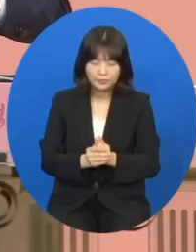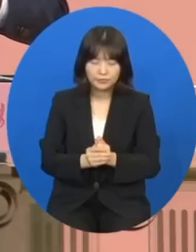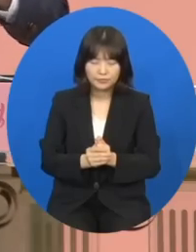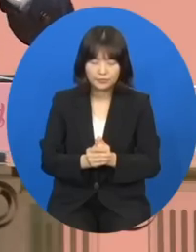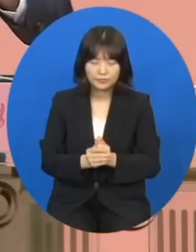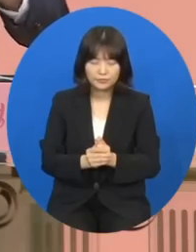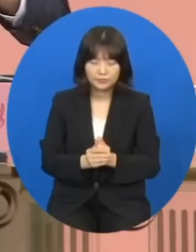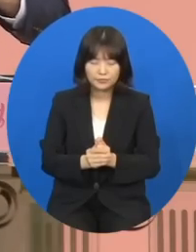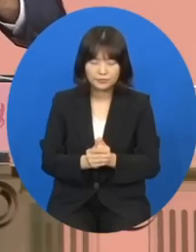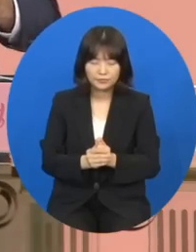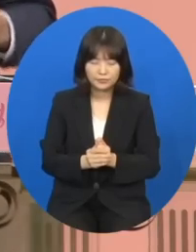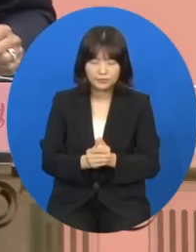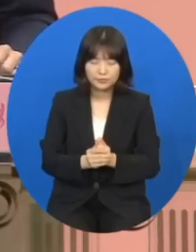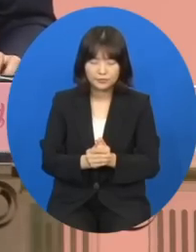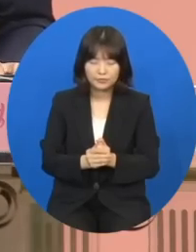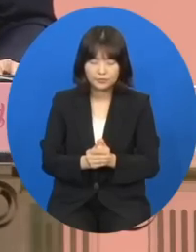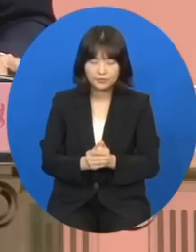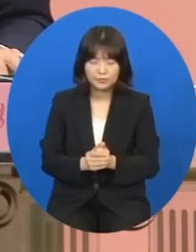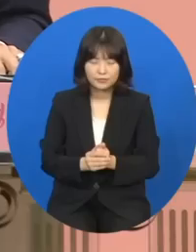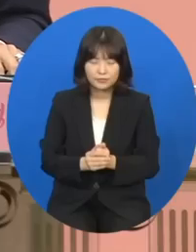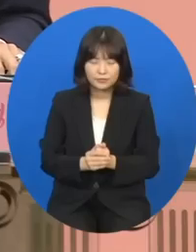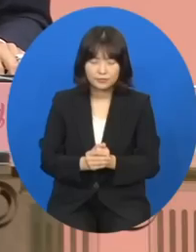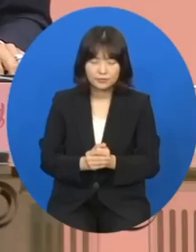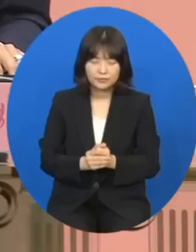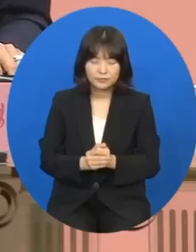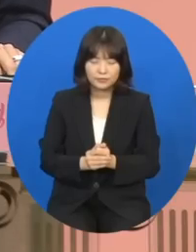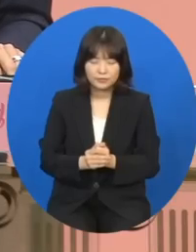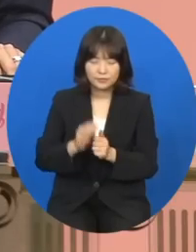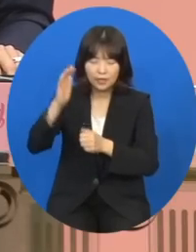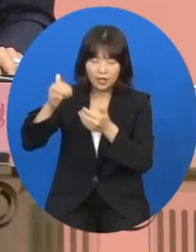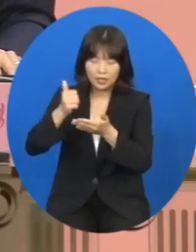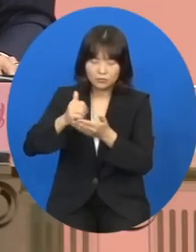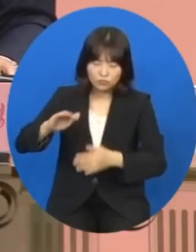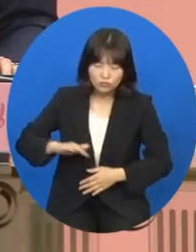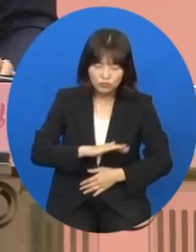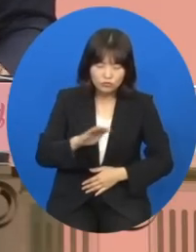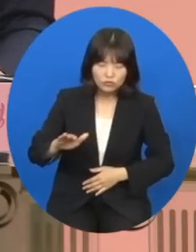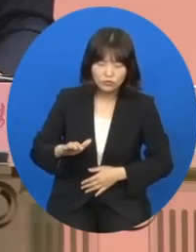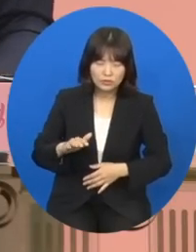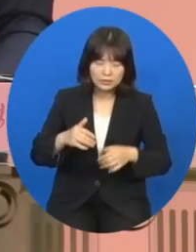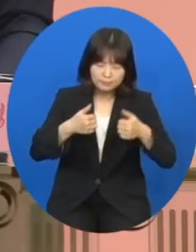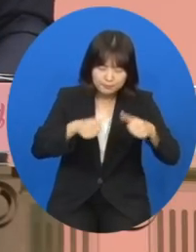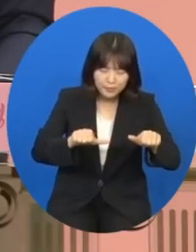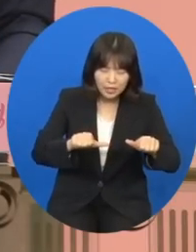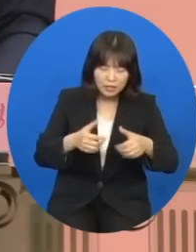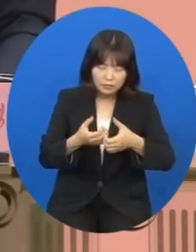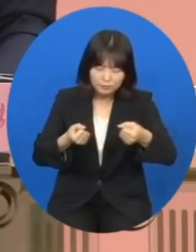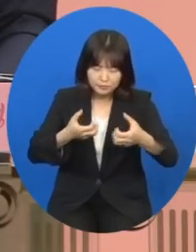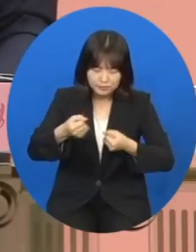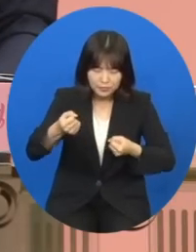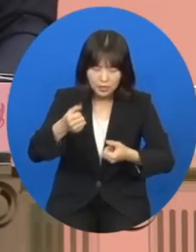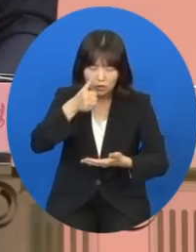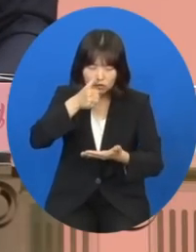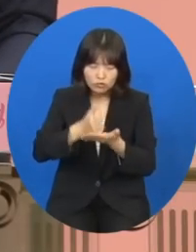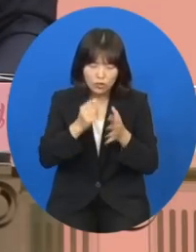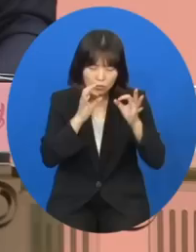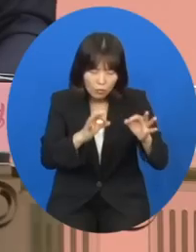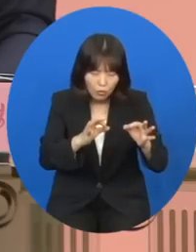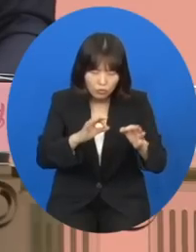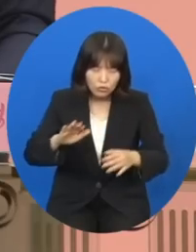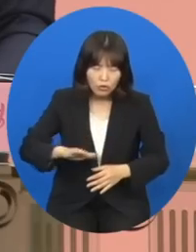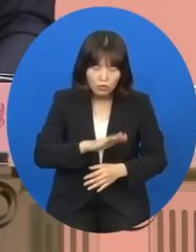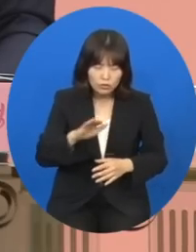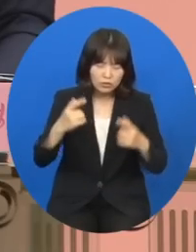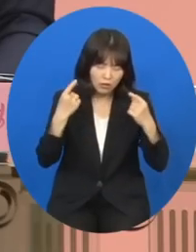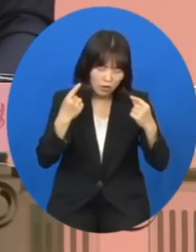close as doves 하나님이 우리의 깨어 짐 우리의 죄를 보시고도 여전히 우리를 사랑 하시니